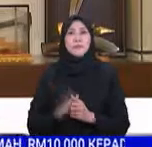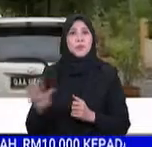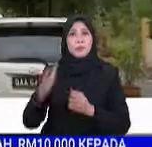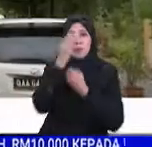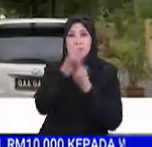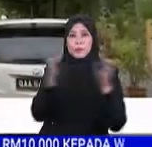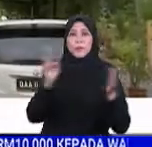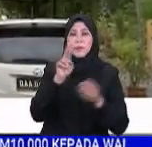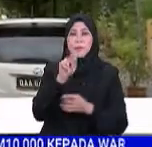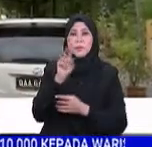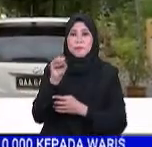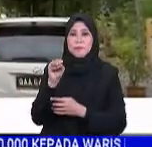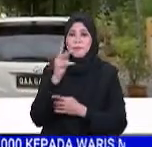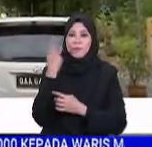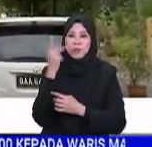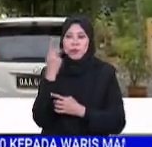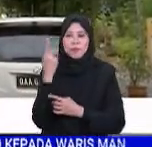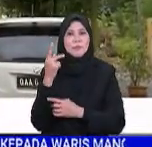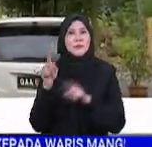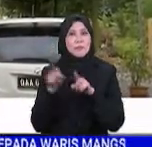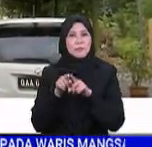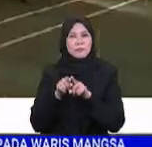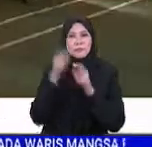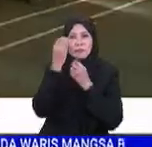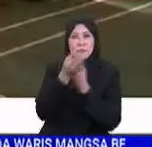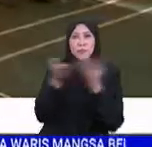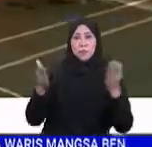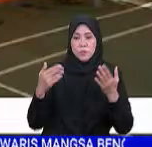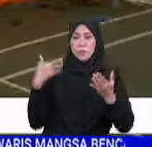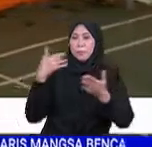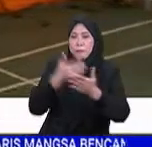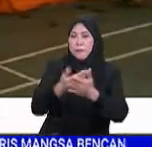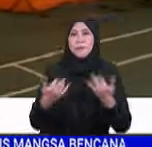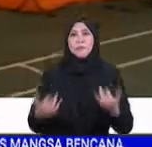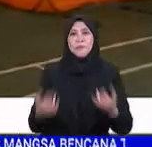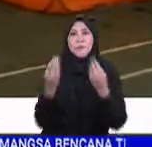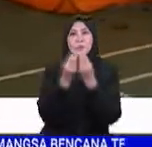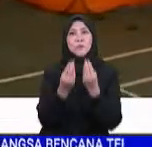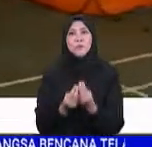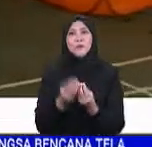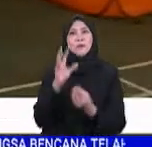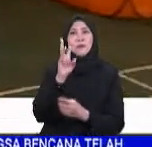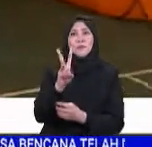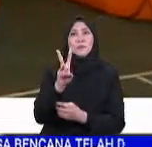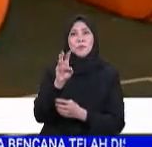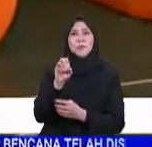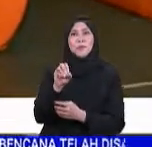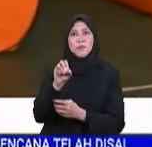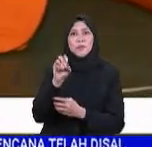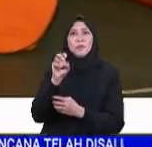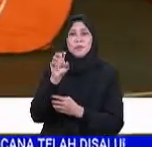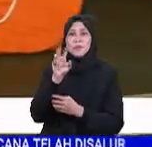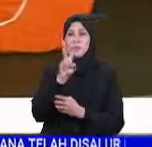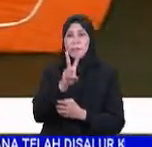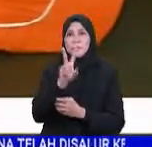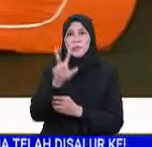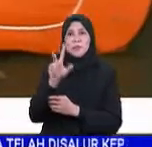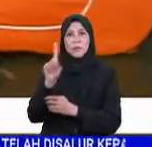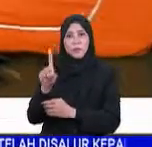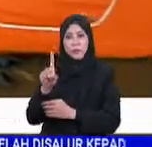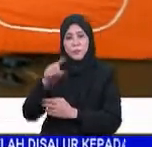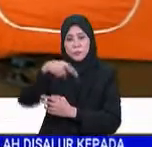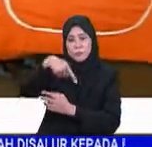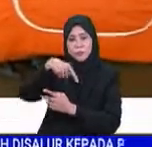pemberita RTM di Kuching turut mendedahkan setakat hari ini sejumlah 631 pusat pemindahan